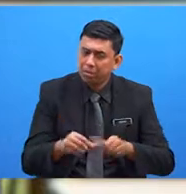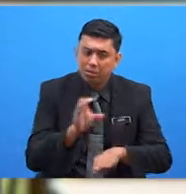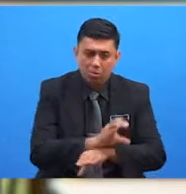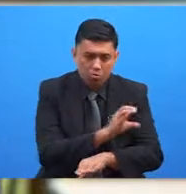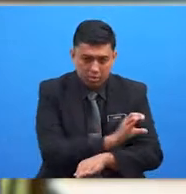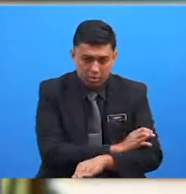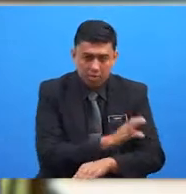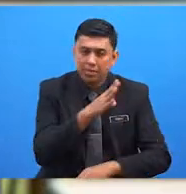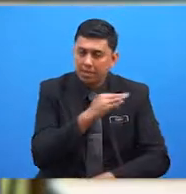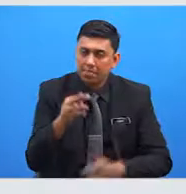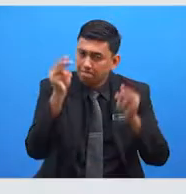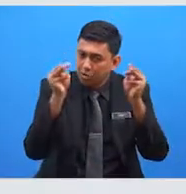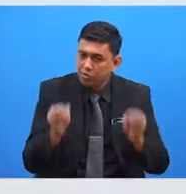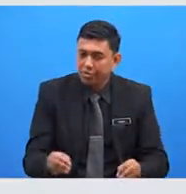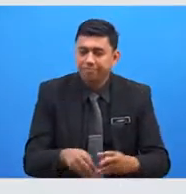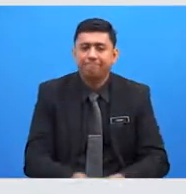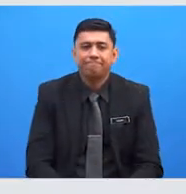komputer dan manusia.